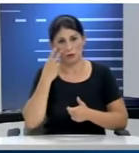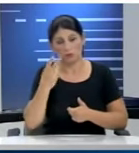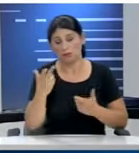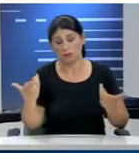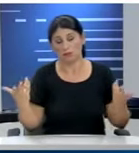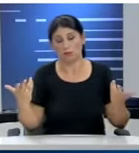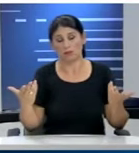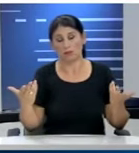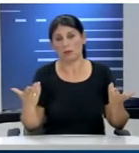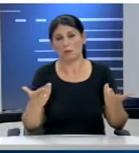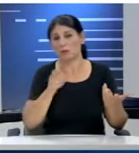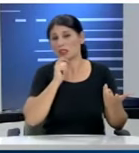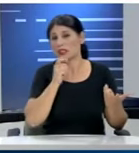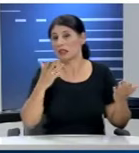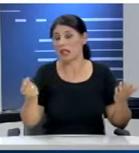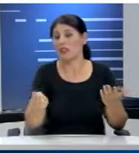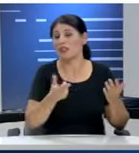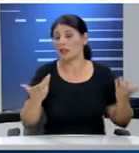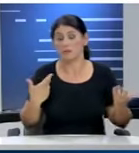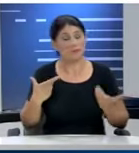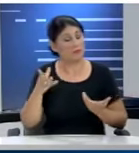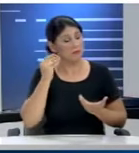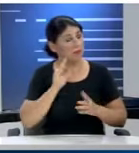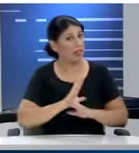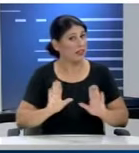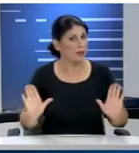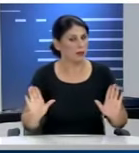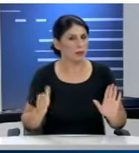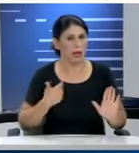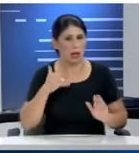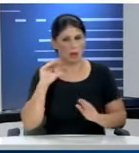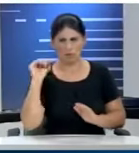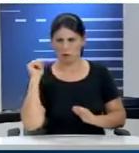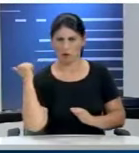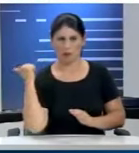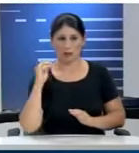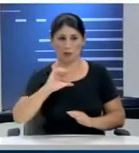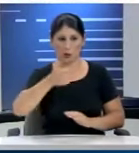φως της δημοσιότητας. Σας ρώτησα λοιπόν προχθές στην πρώτη ομιλία μου και το